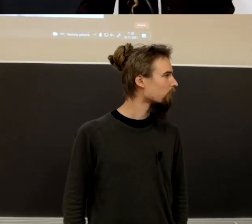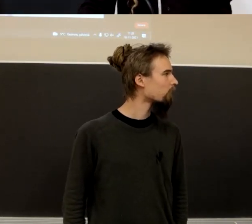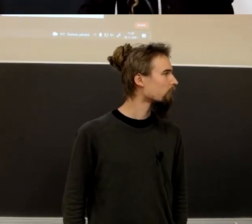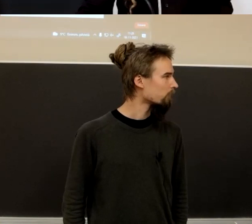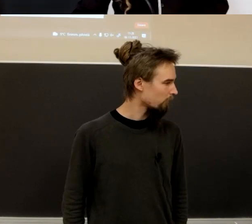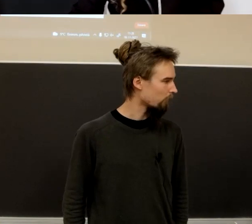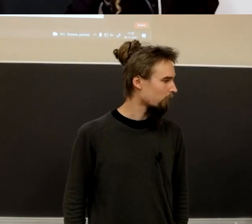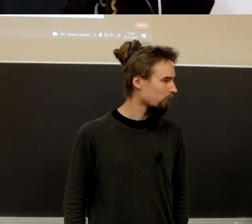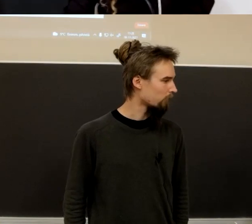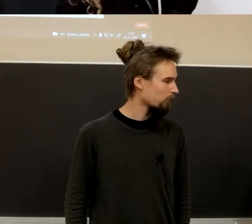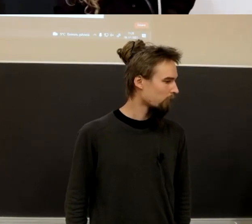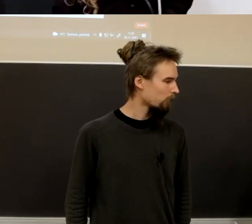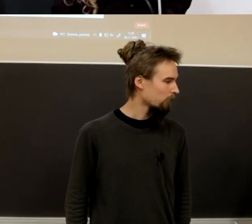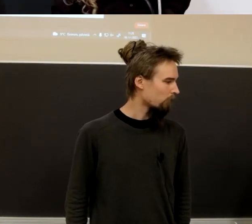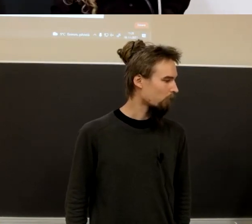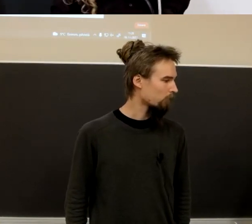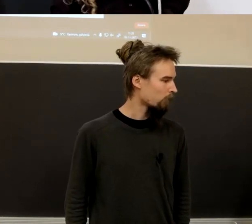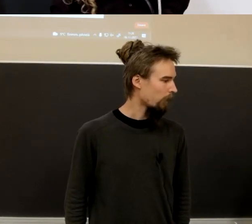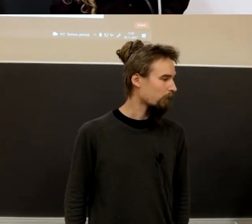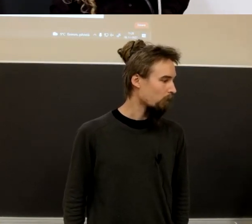kasvaa, mutta